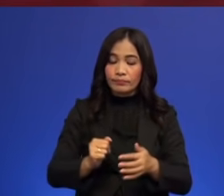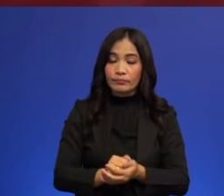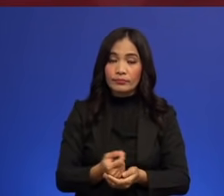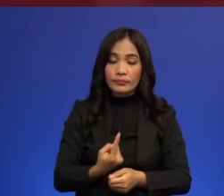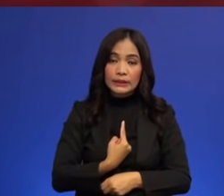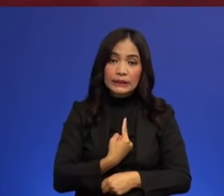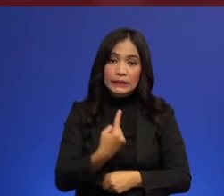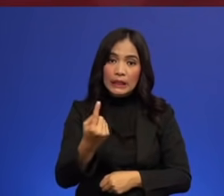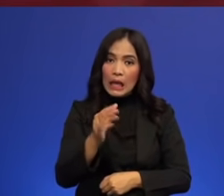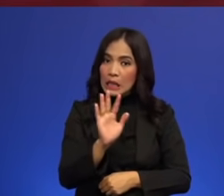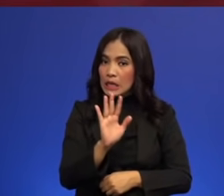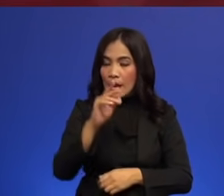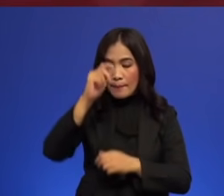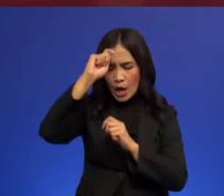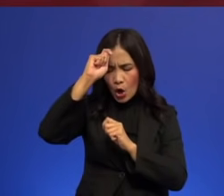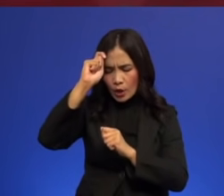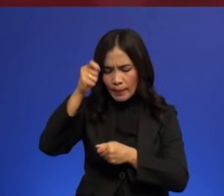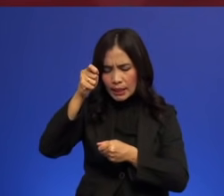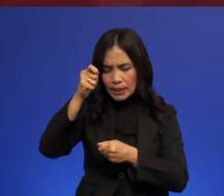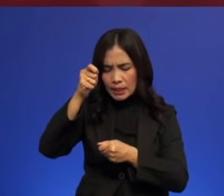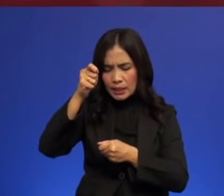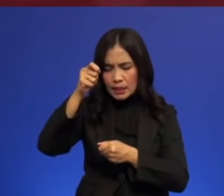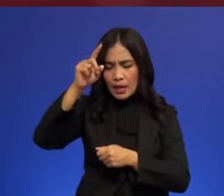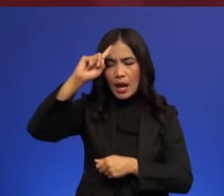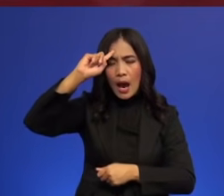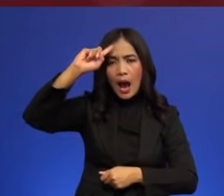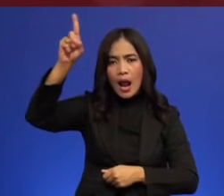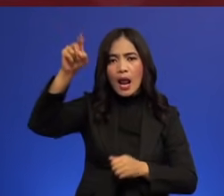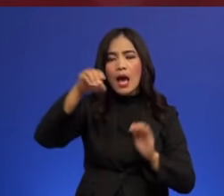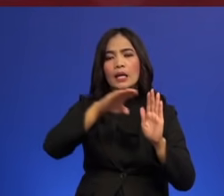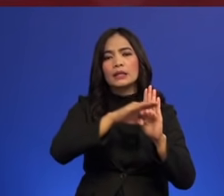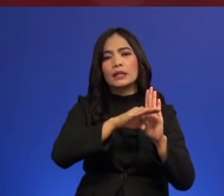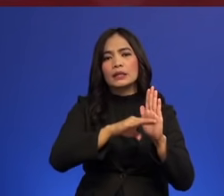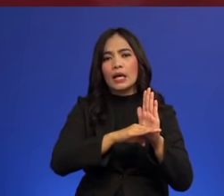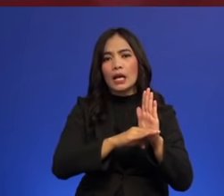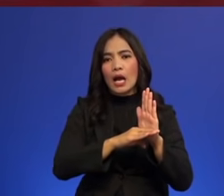kita tidak menghormati Allah secara patut.